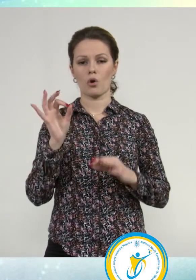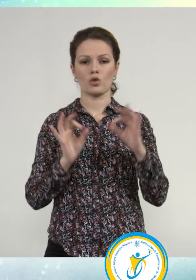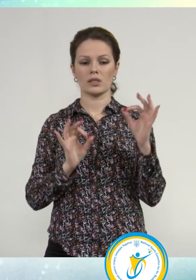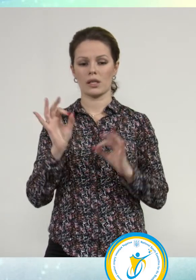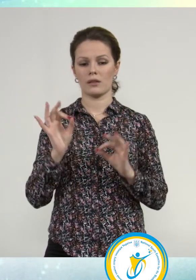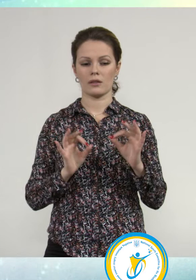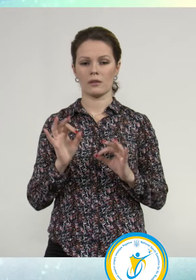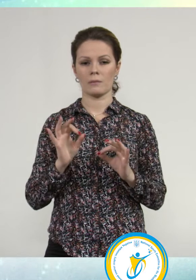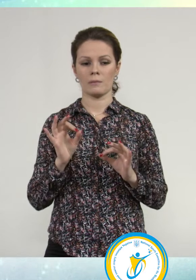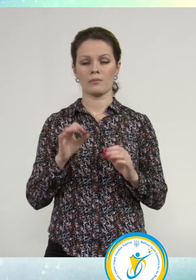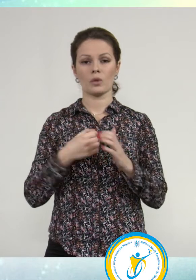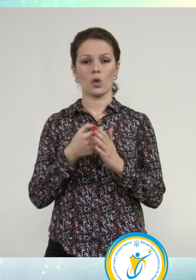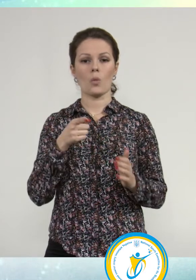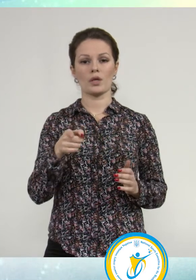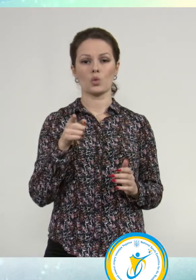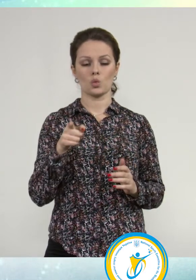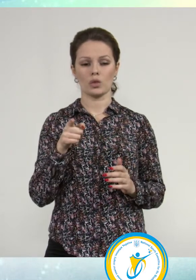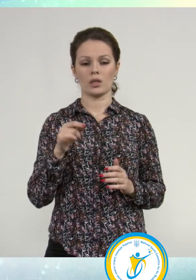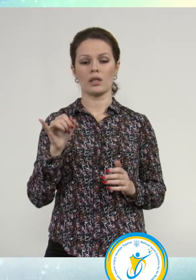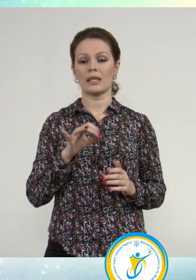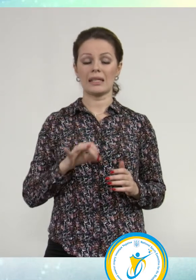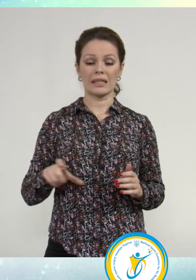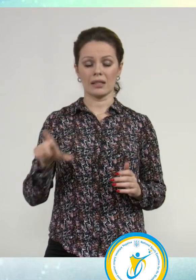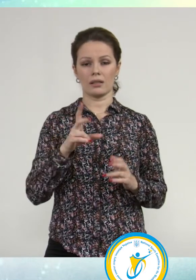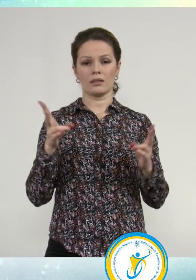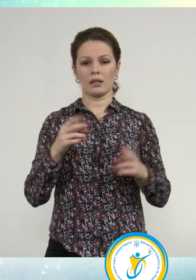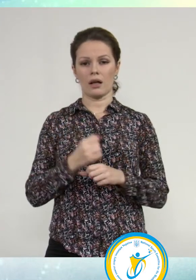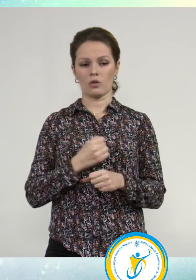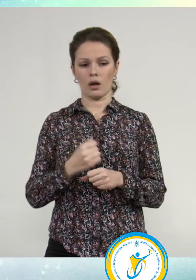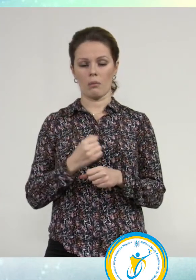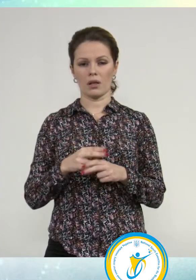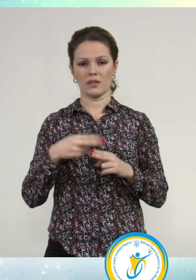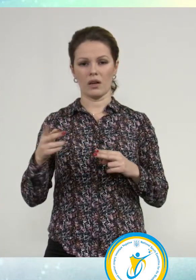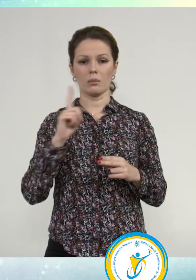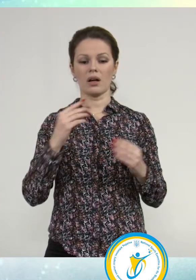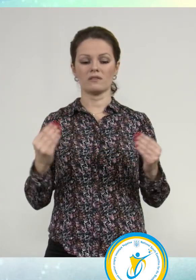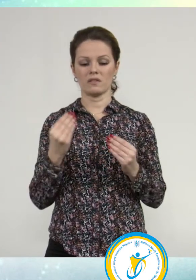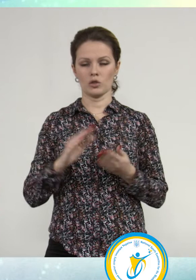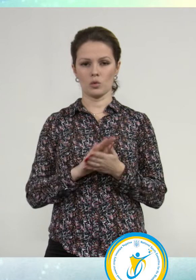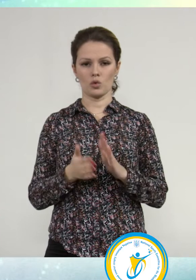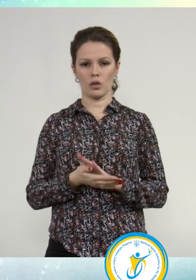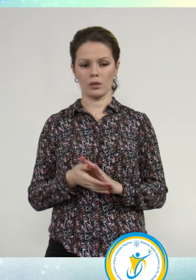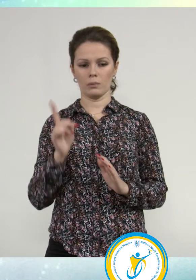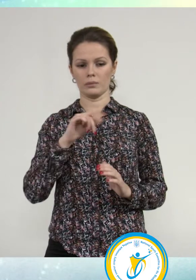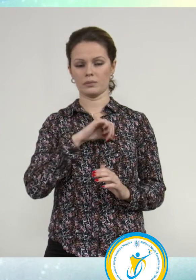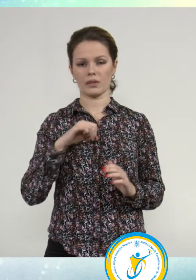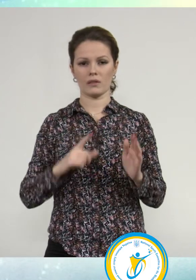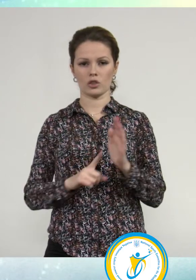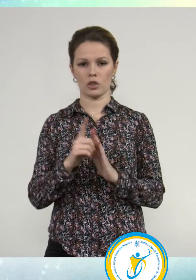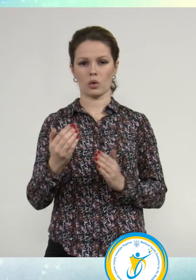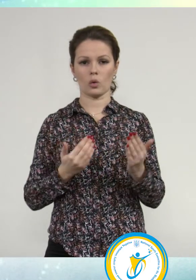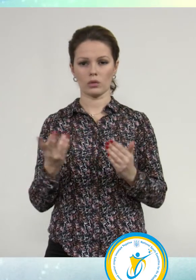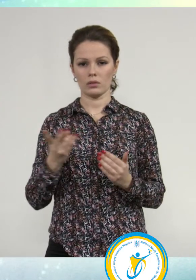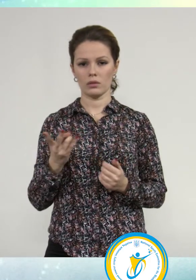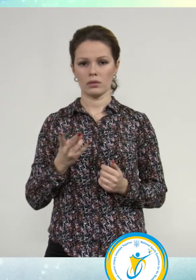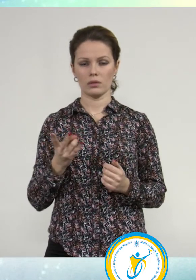проценти до минути. И их надо отрабатывать пока в свежем состоянии, то есть пока с самого начала гонки